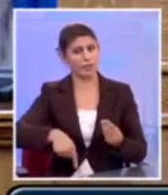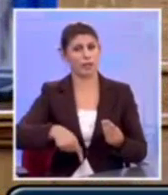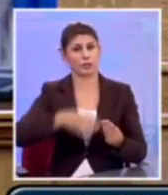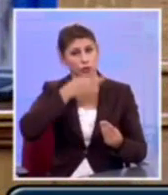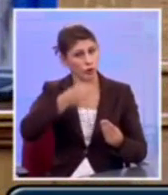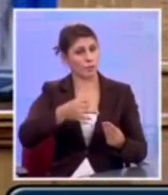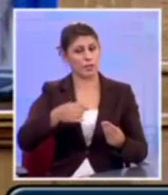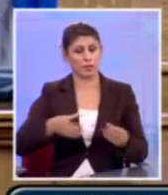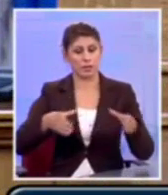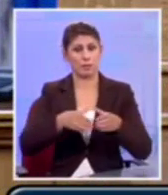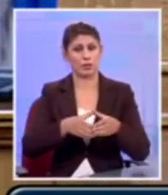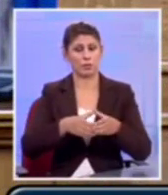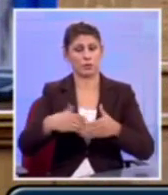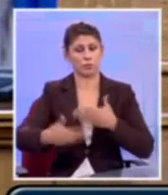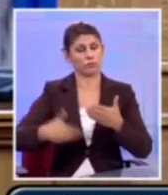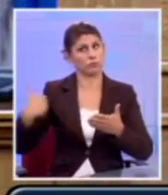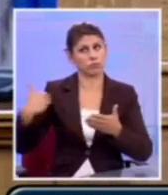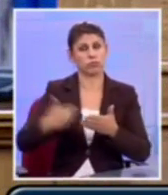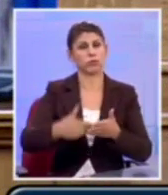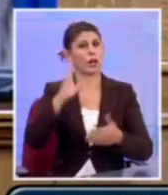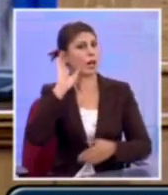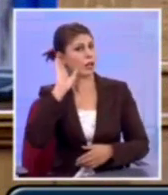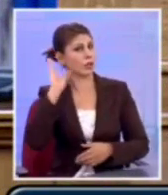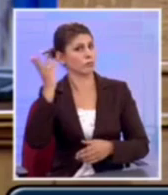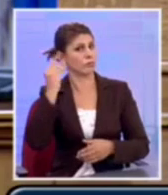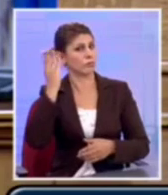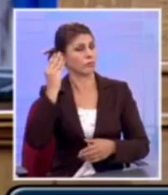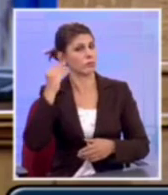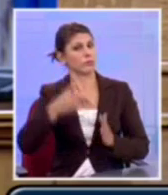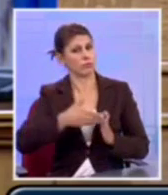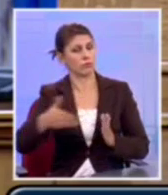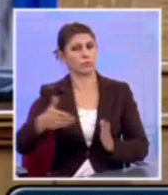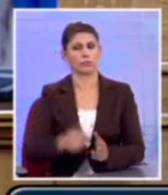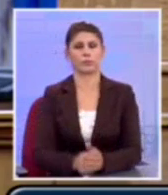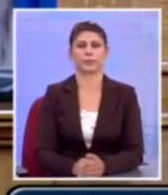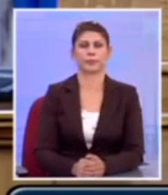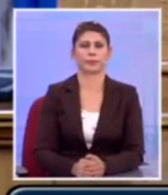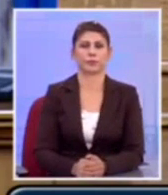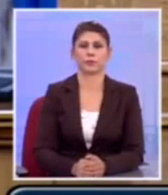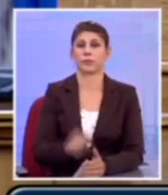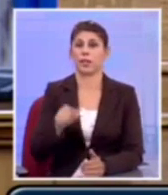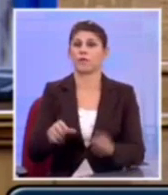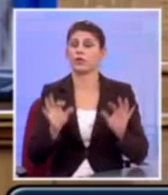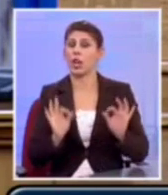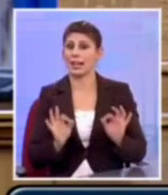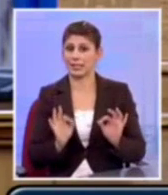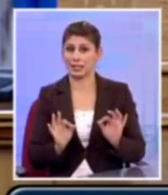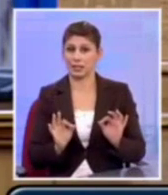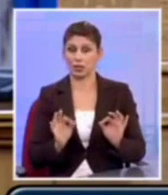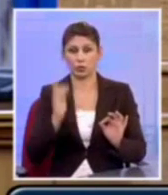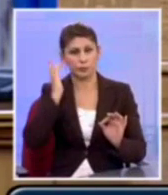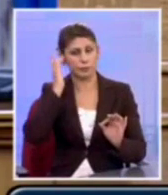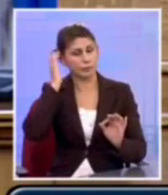στη διάρκεια των ακροάσεων οι οποίες έγιναν. Ήταν χαρακτηριστικές